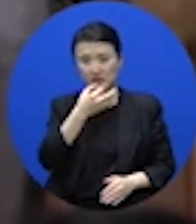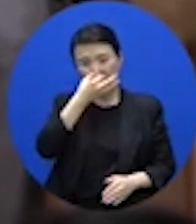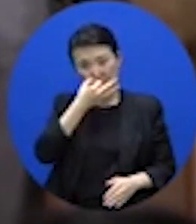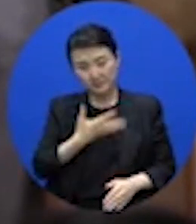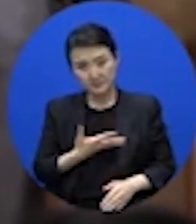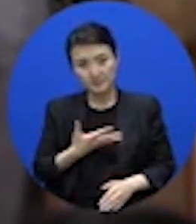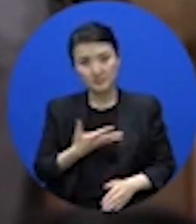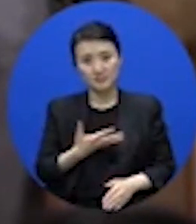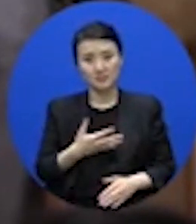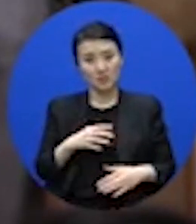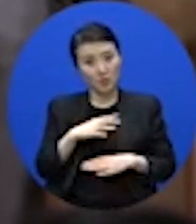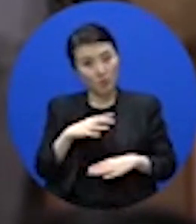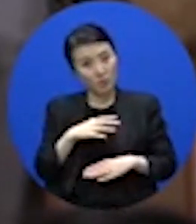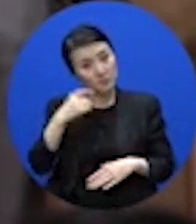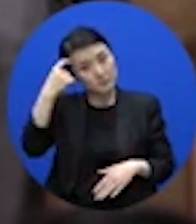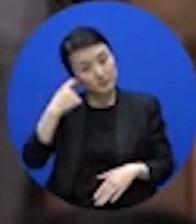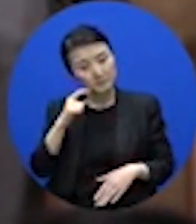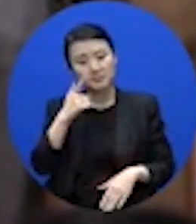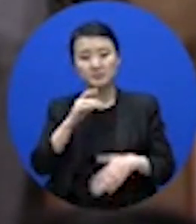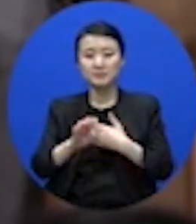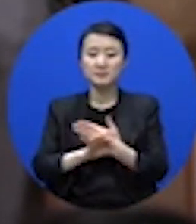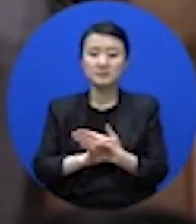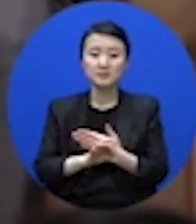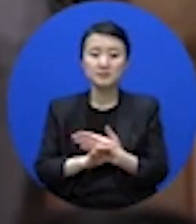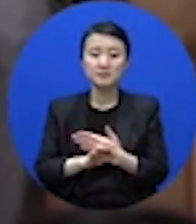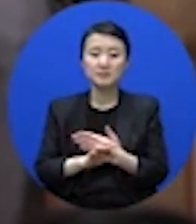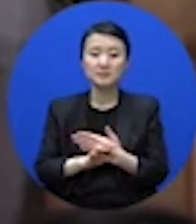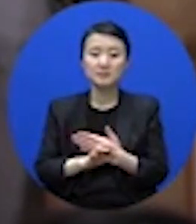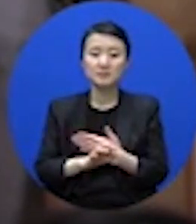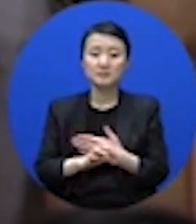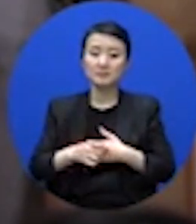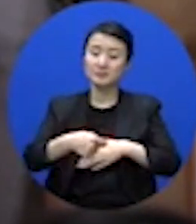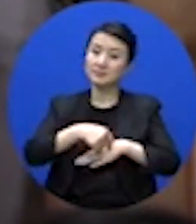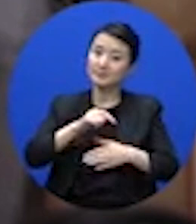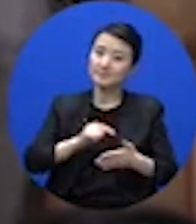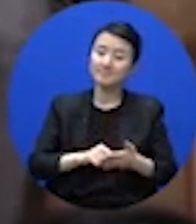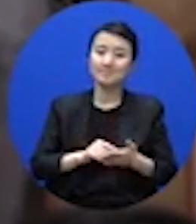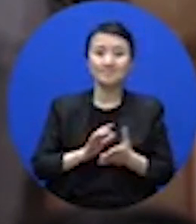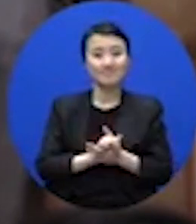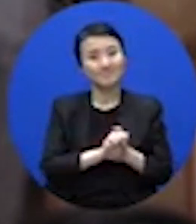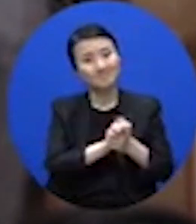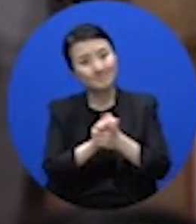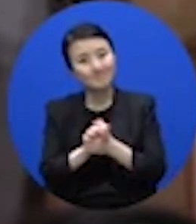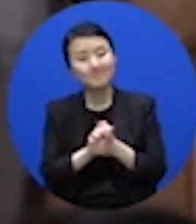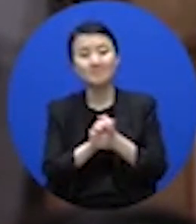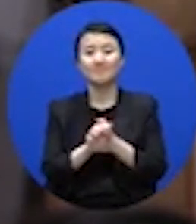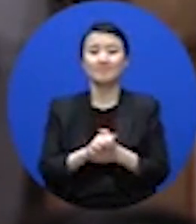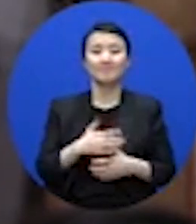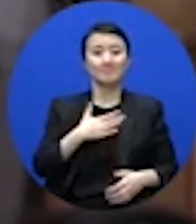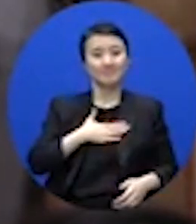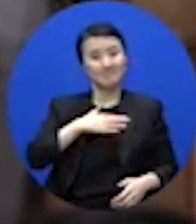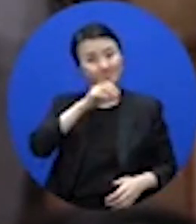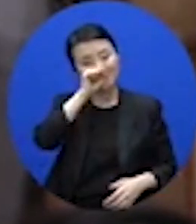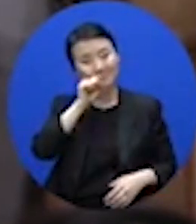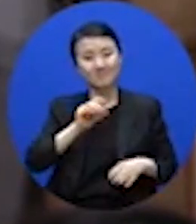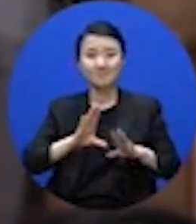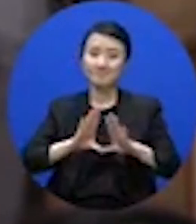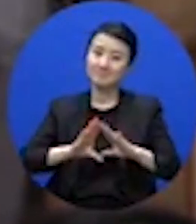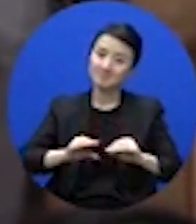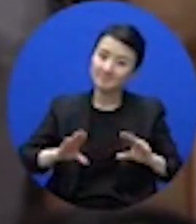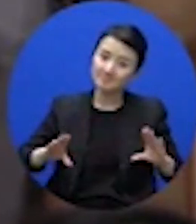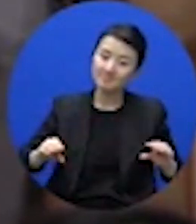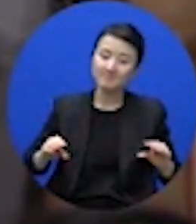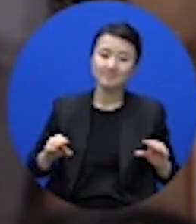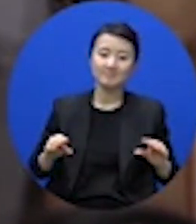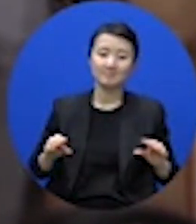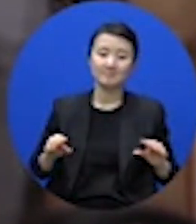힘들고 공포스럽나요? 아니면 굉장히 정겹고 생각하면 기분이 좋고 부드럽고